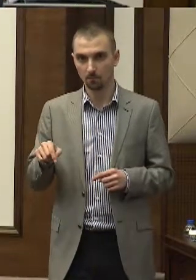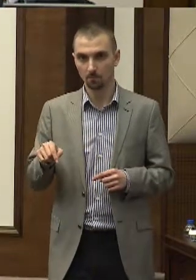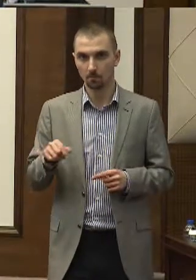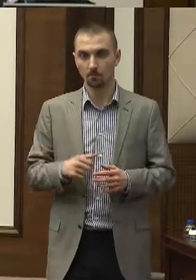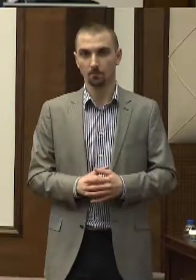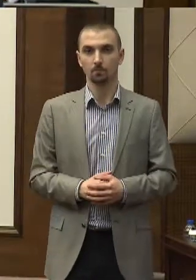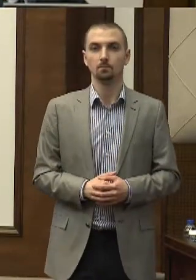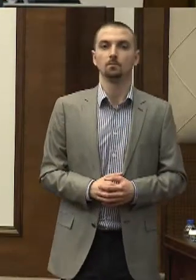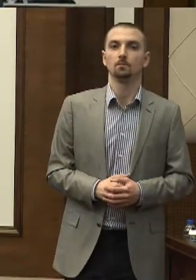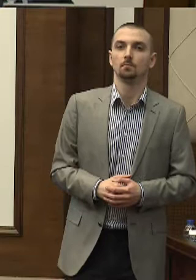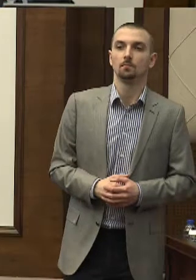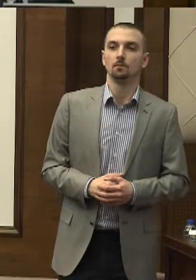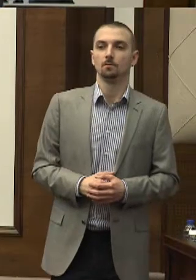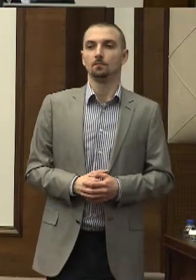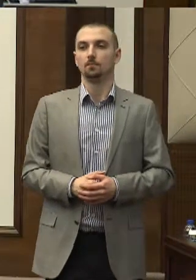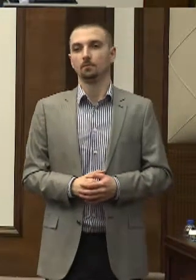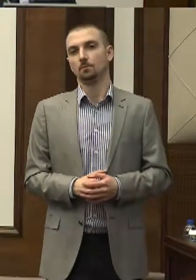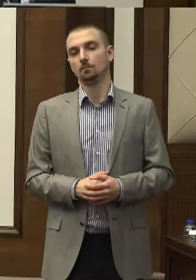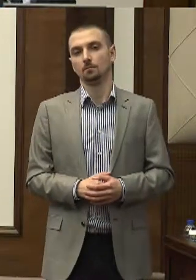görüyorsunuz, orada görmüyorsunuz.